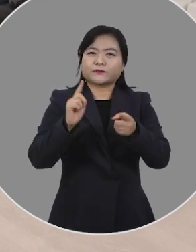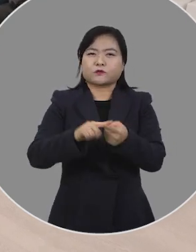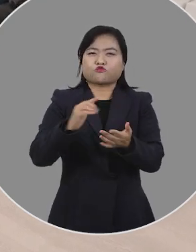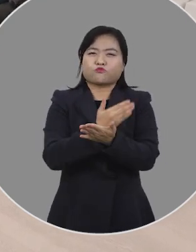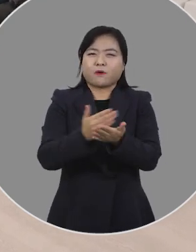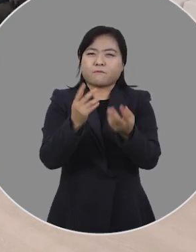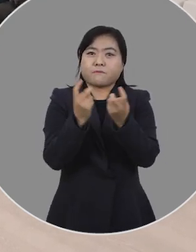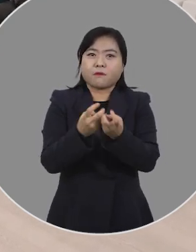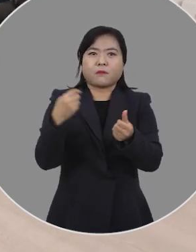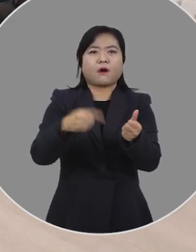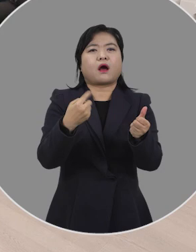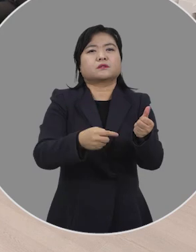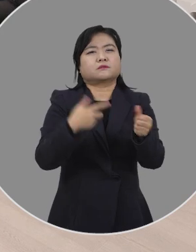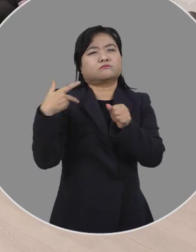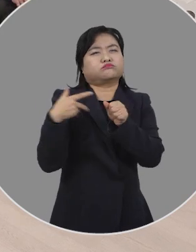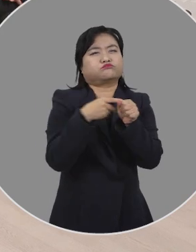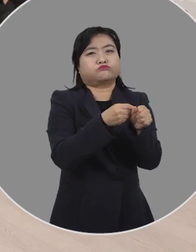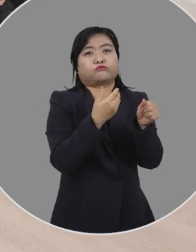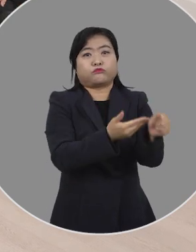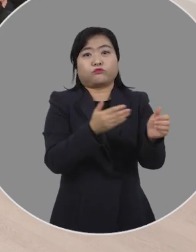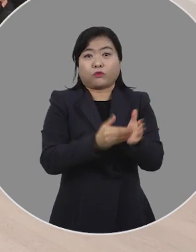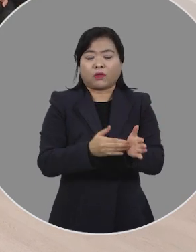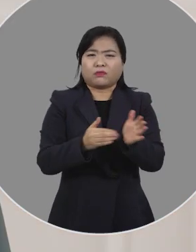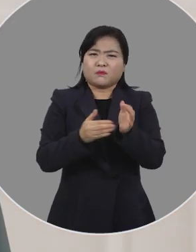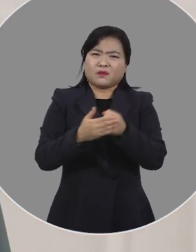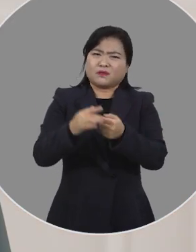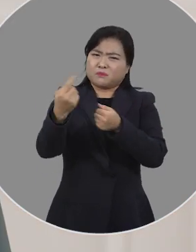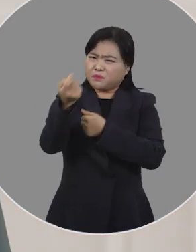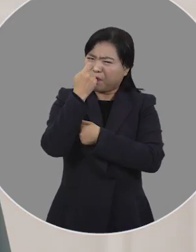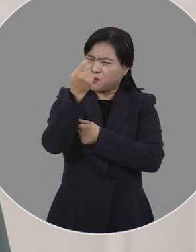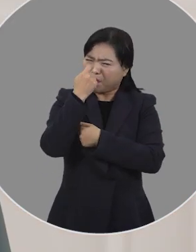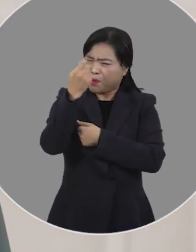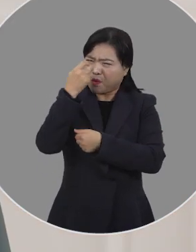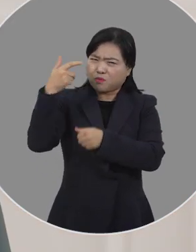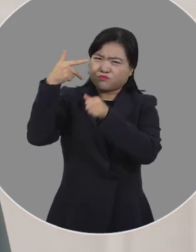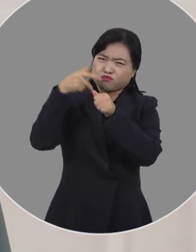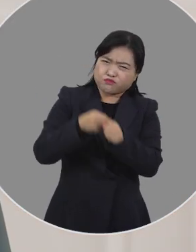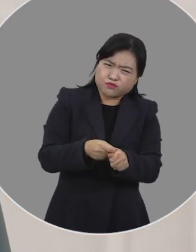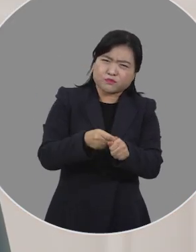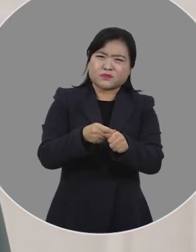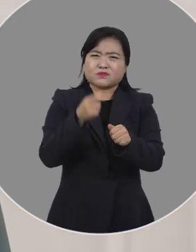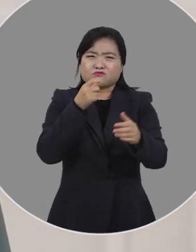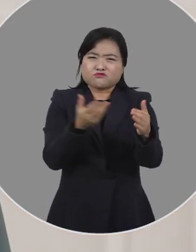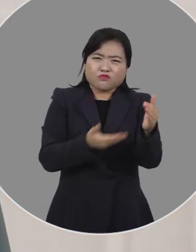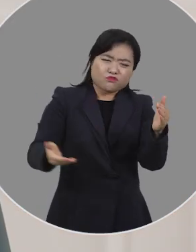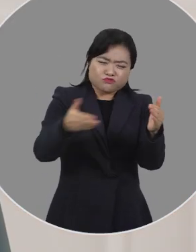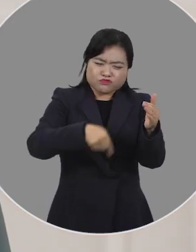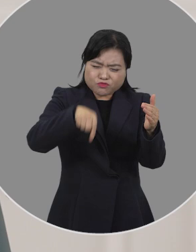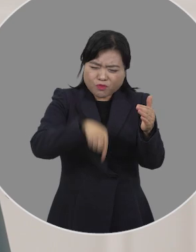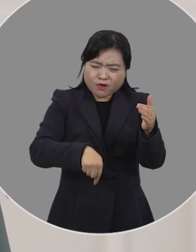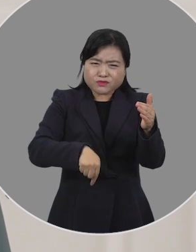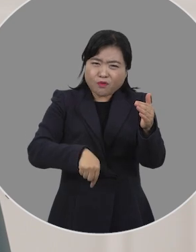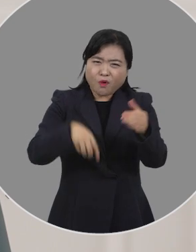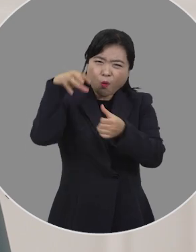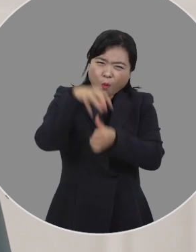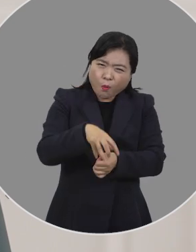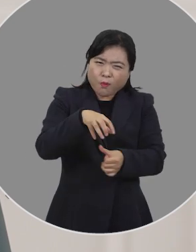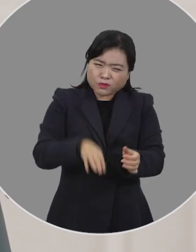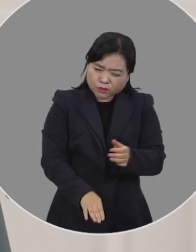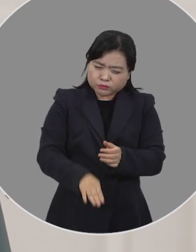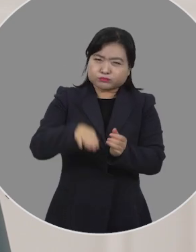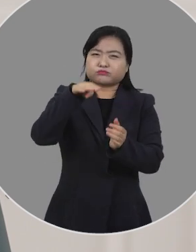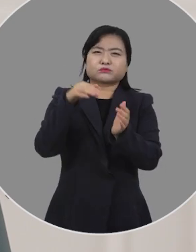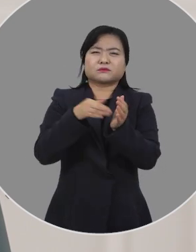가르쳐요. 그러니까 그 공기를 호흡하고 그 저수지 속에서 큰 친구들이 다른 생각을 할